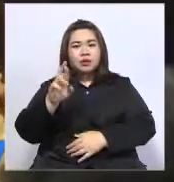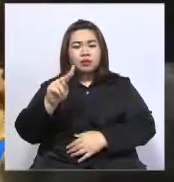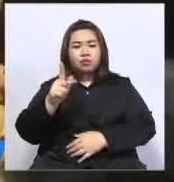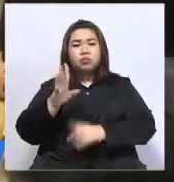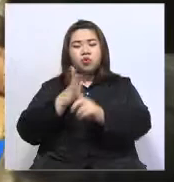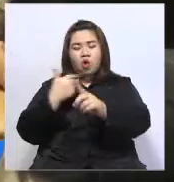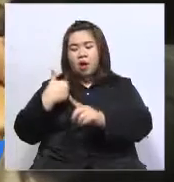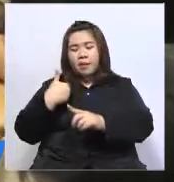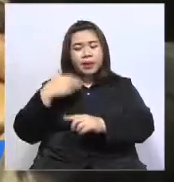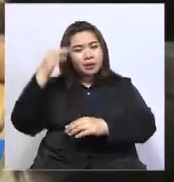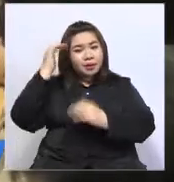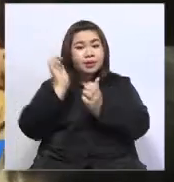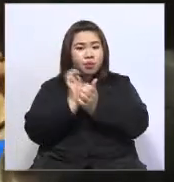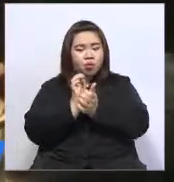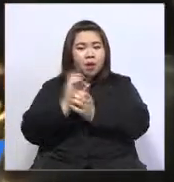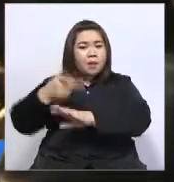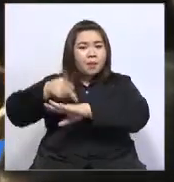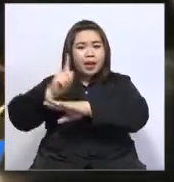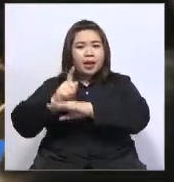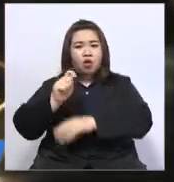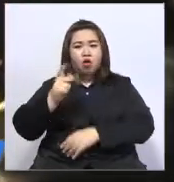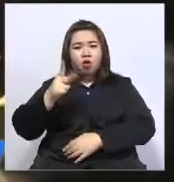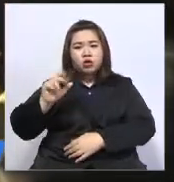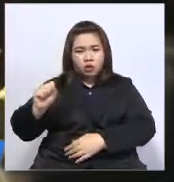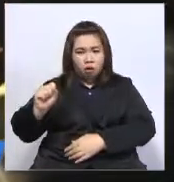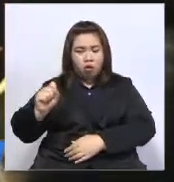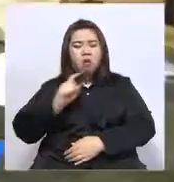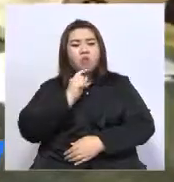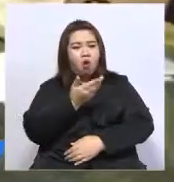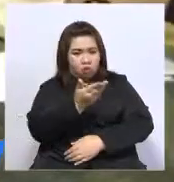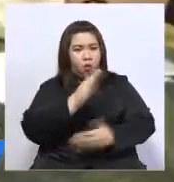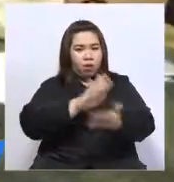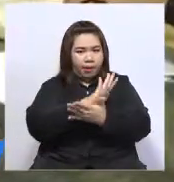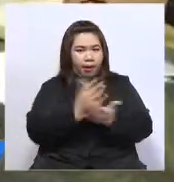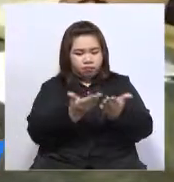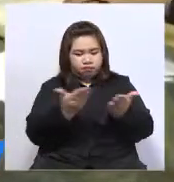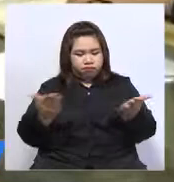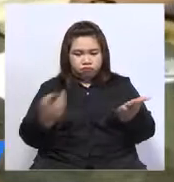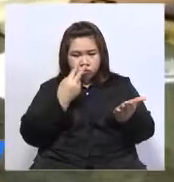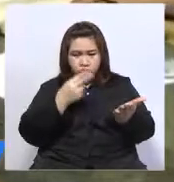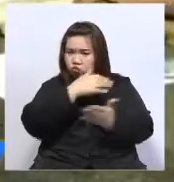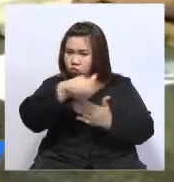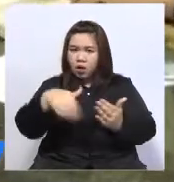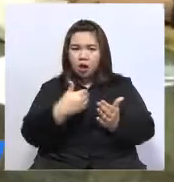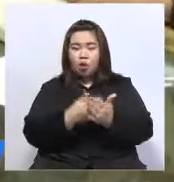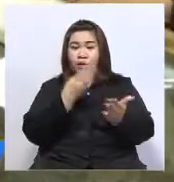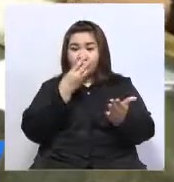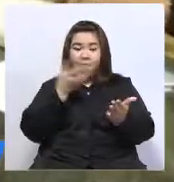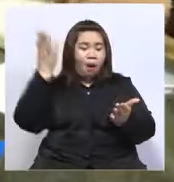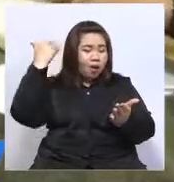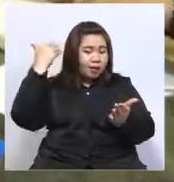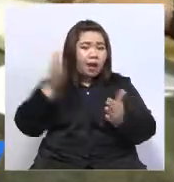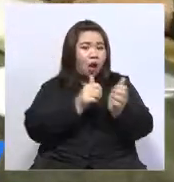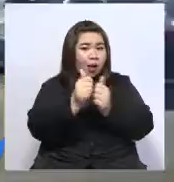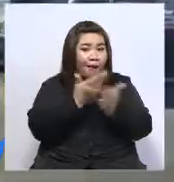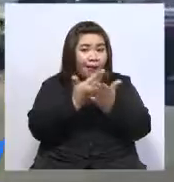โทไกรบุญทวดทรงประธานองค์การคลังสินค้านะครับได้ขอเรียกดูเอกสารทั้งหมดเกี่ยวกับข้าวที่ประมูลจากอ